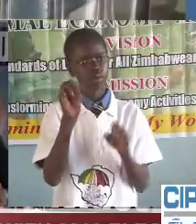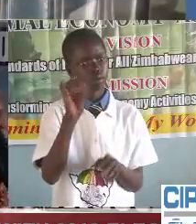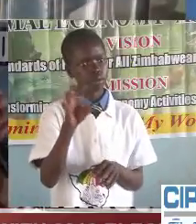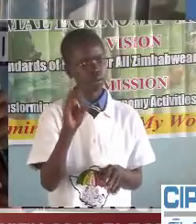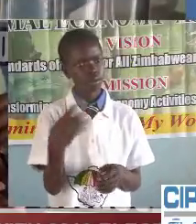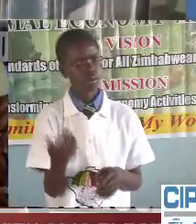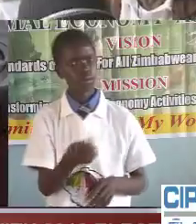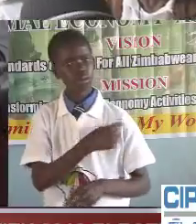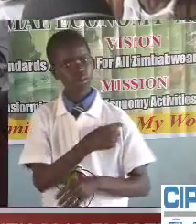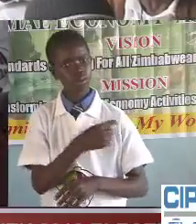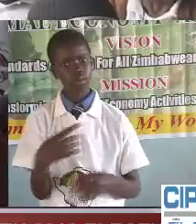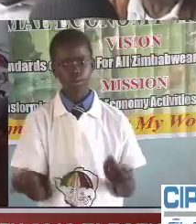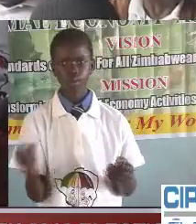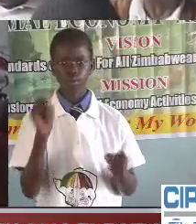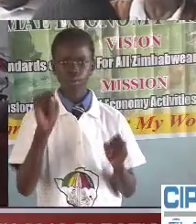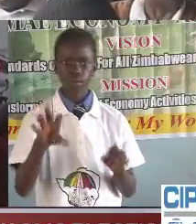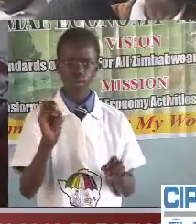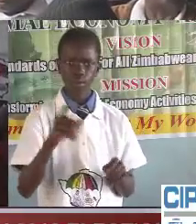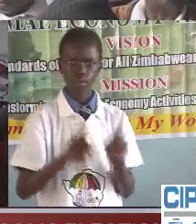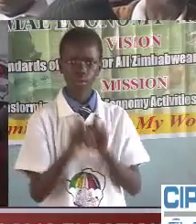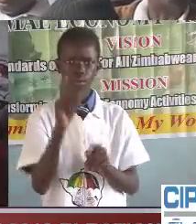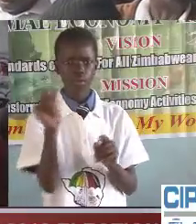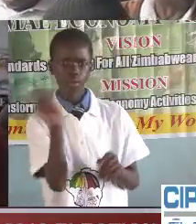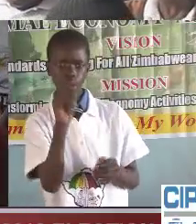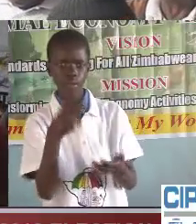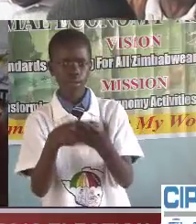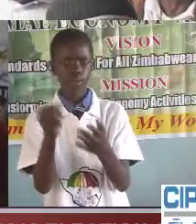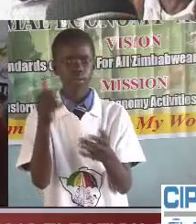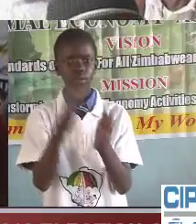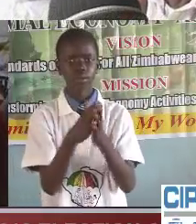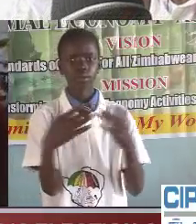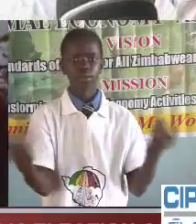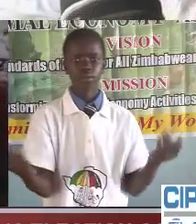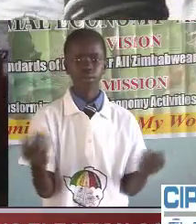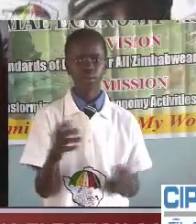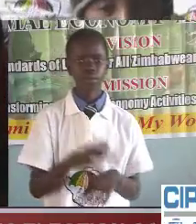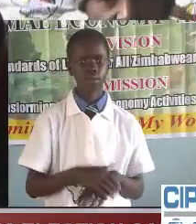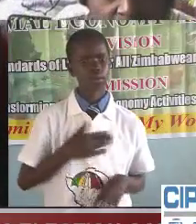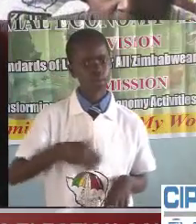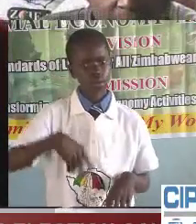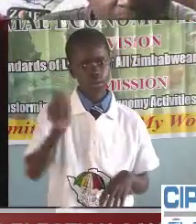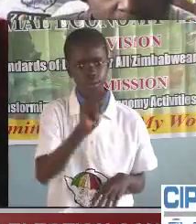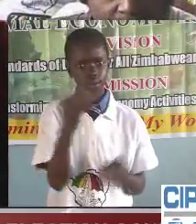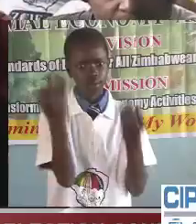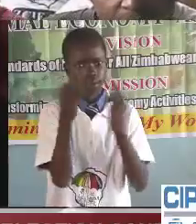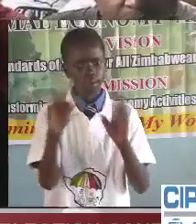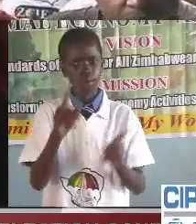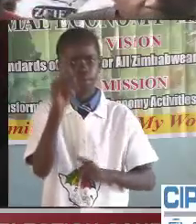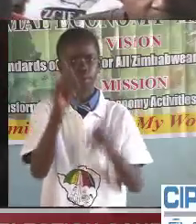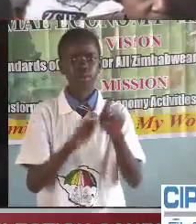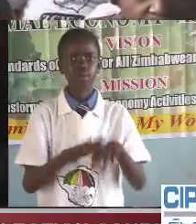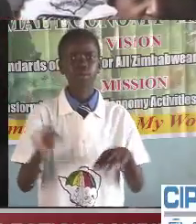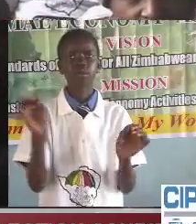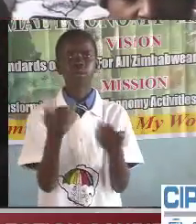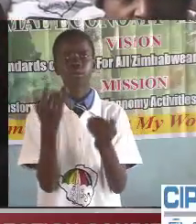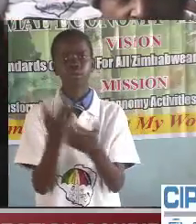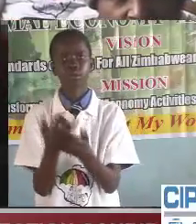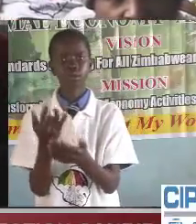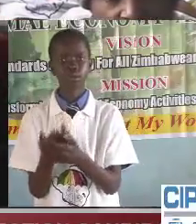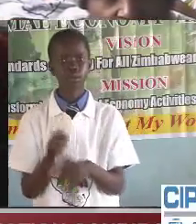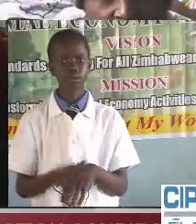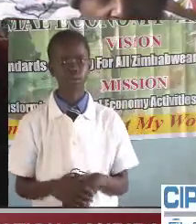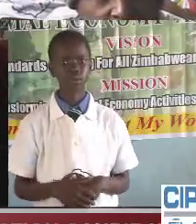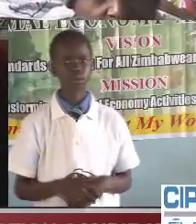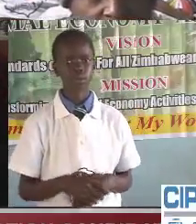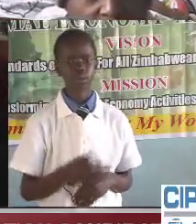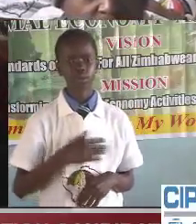kuti tigadzirisirwe mukati mecommunity uyezve nekwatinoshandira nekwatinotengesera. Saka ndoda is just a reminder